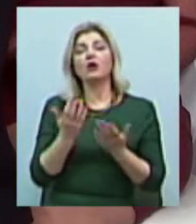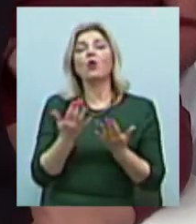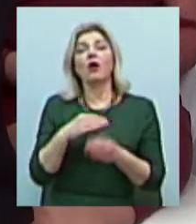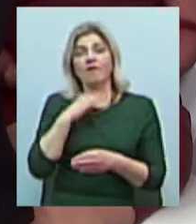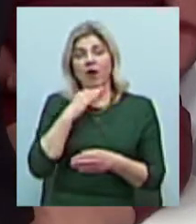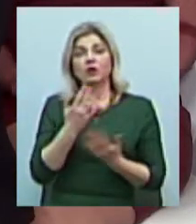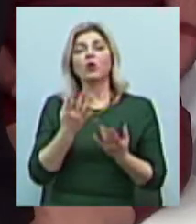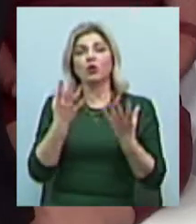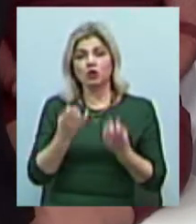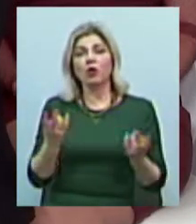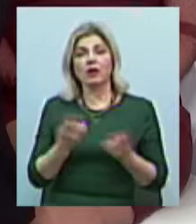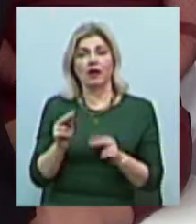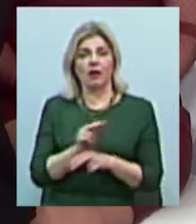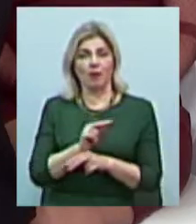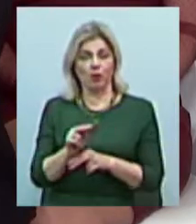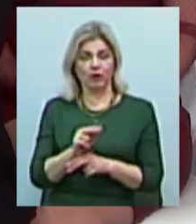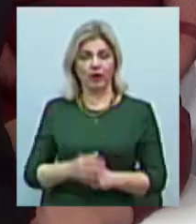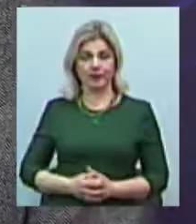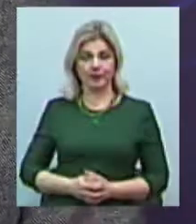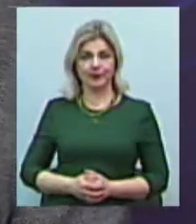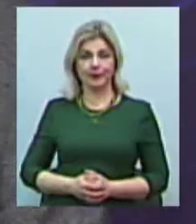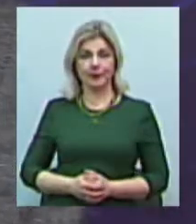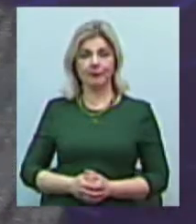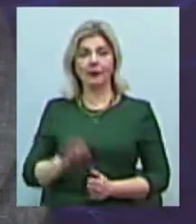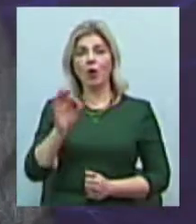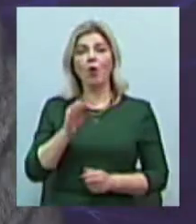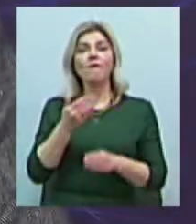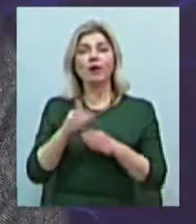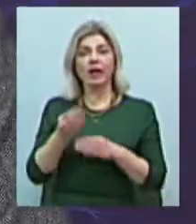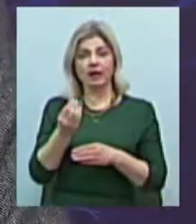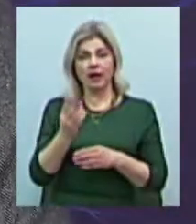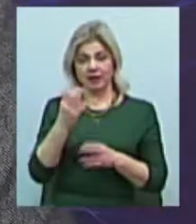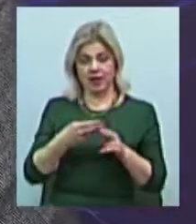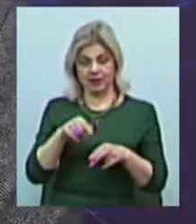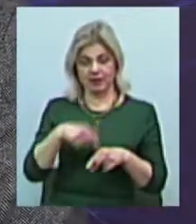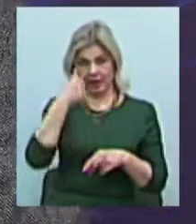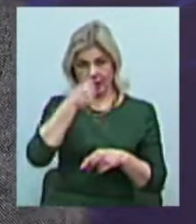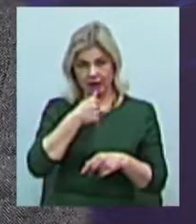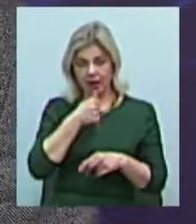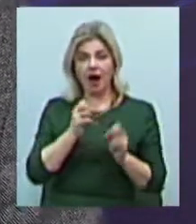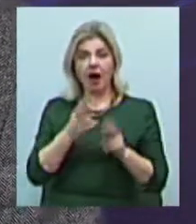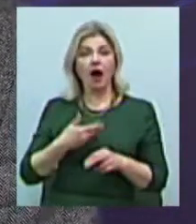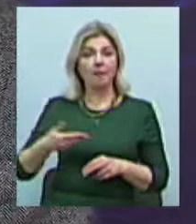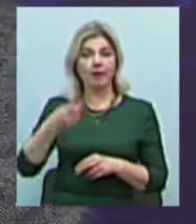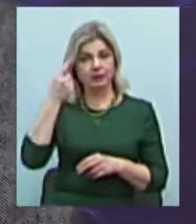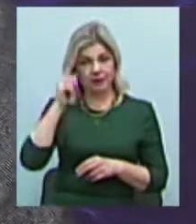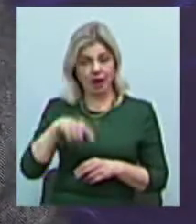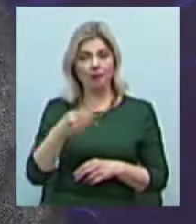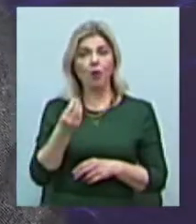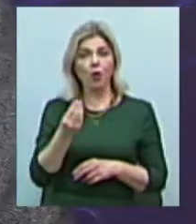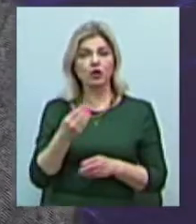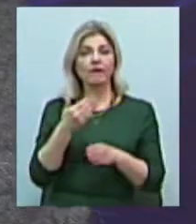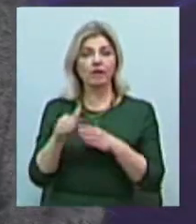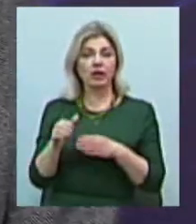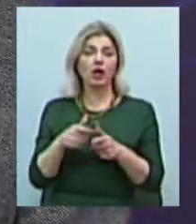ще треба відремонтувати? Тепер щодо виділення коштів на цей рік. Як ми знаємо, кошти виділяються